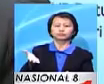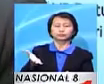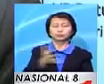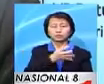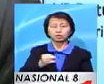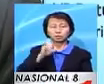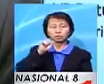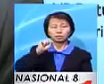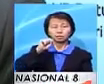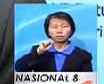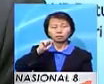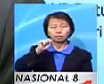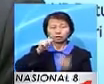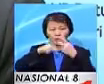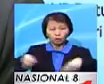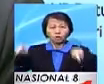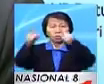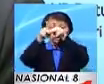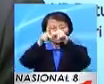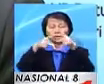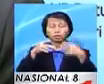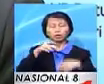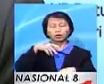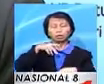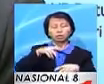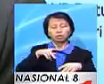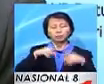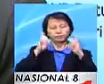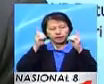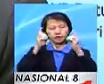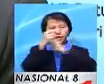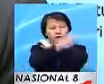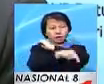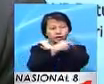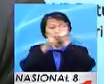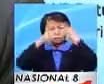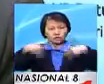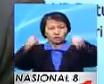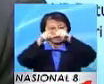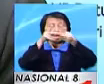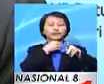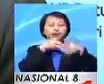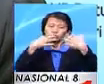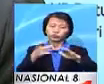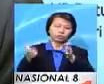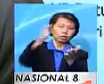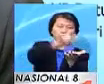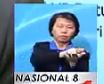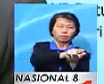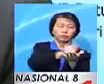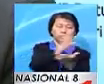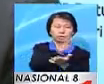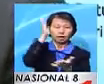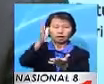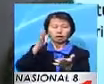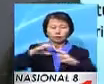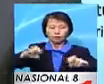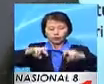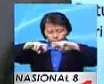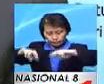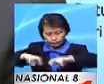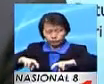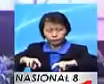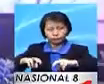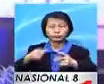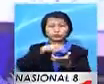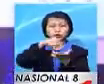PPD Kuala Kangsar telah pun membuat laporan. Saya rasa saya dimaklumkan siasatan akan dilakukan. Tapi ini kali pertama